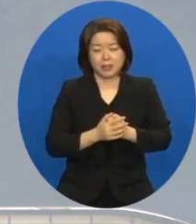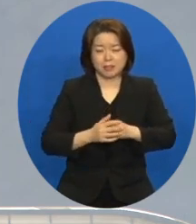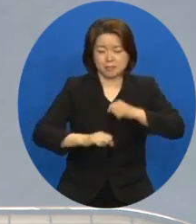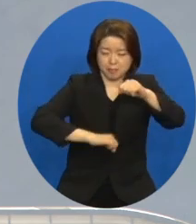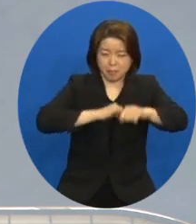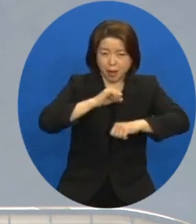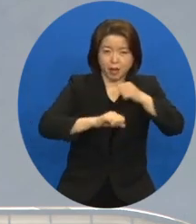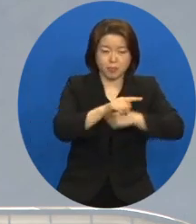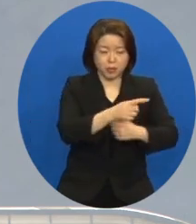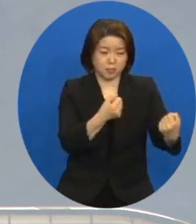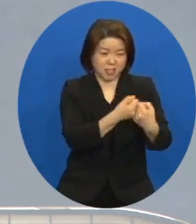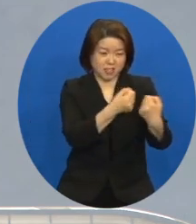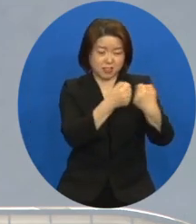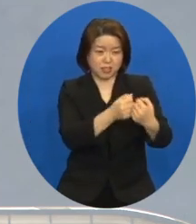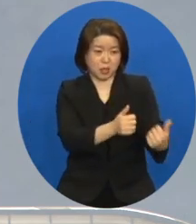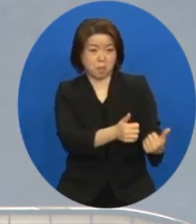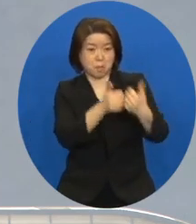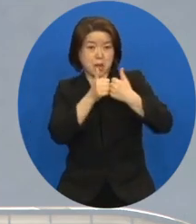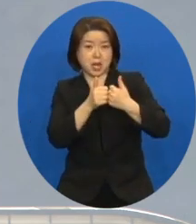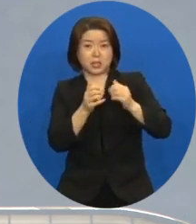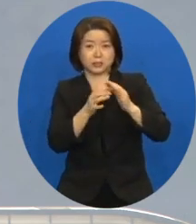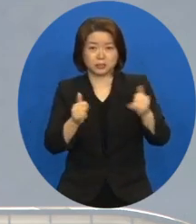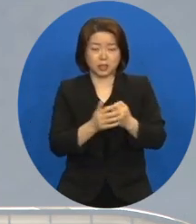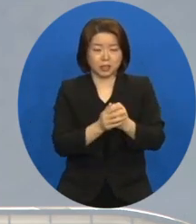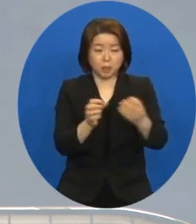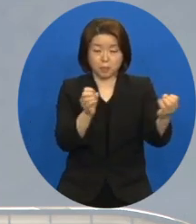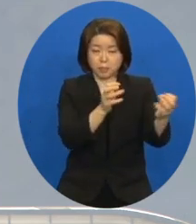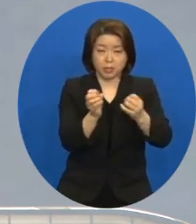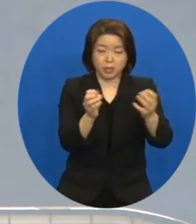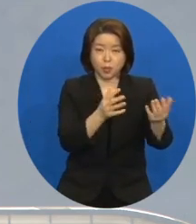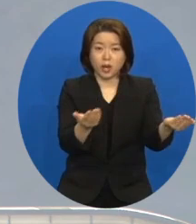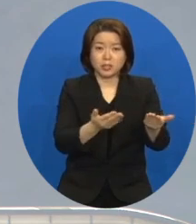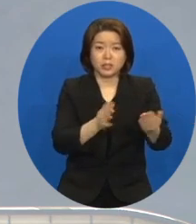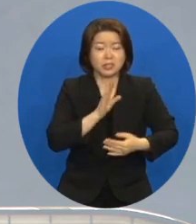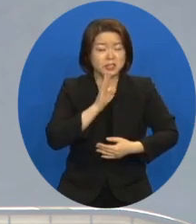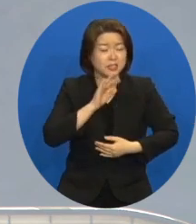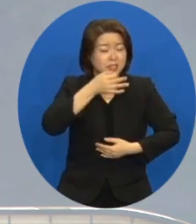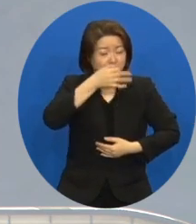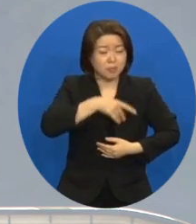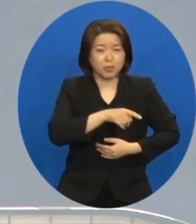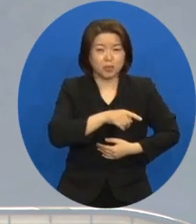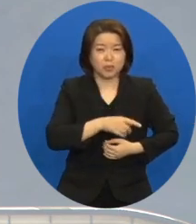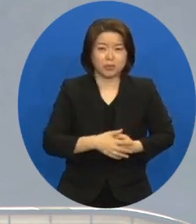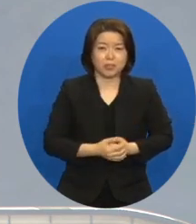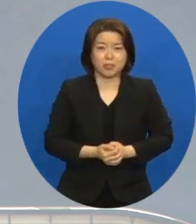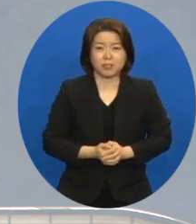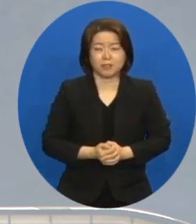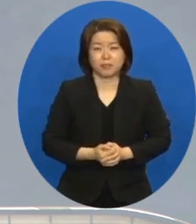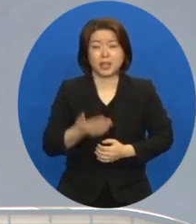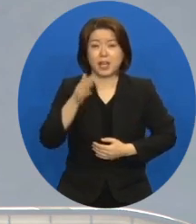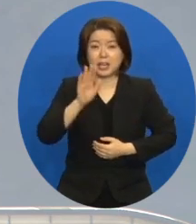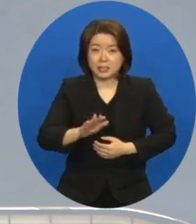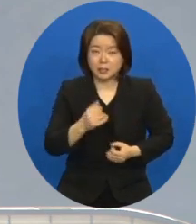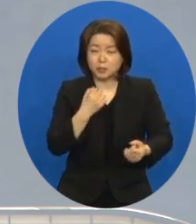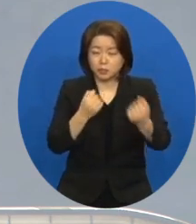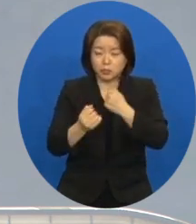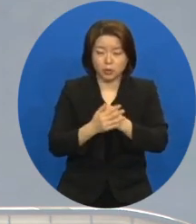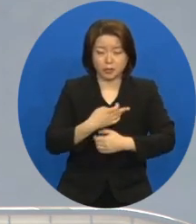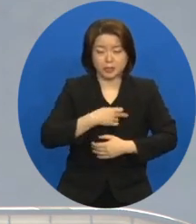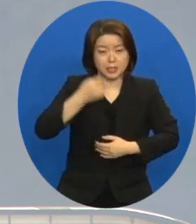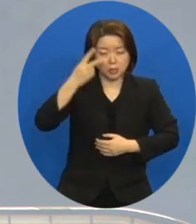막무가내로 막 싸우려고 대드는 사람하고 대화하는 일은 정말 어려운 일이잖아요. 그런데도 사도